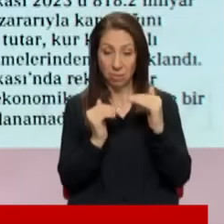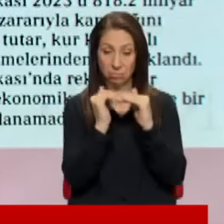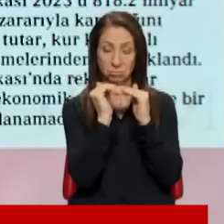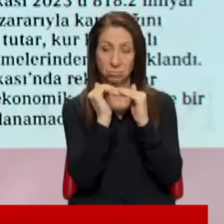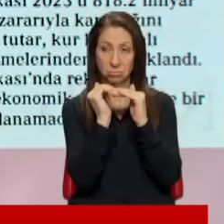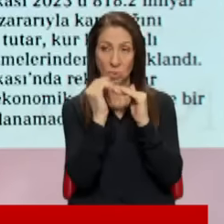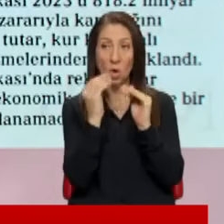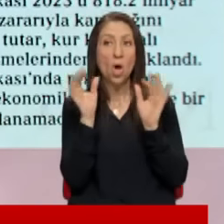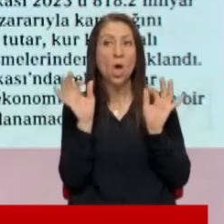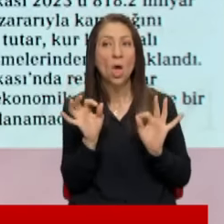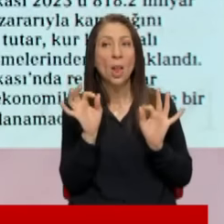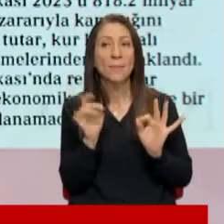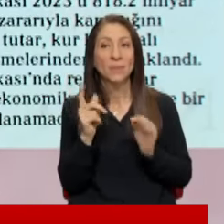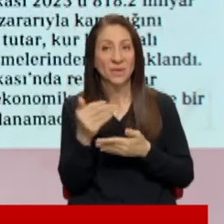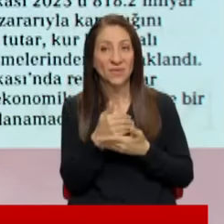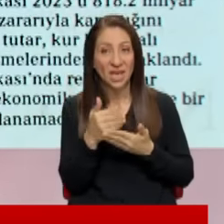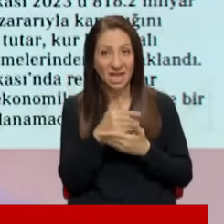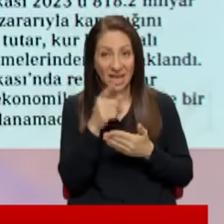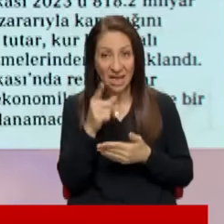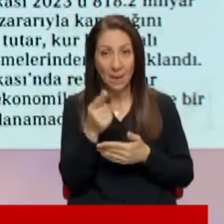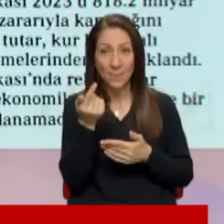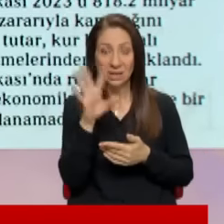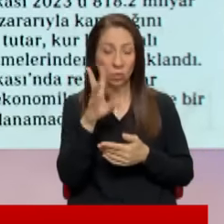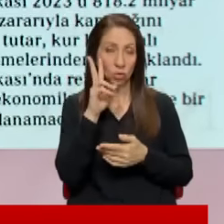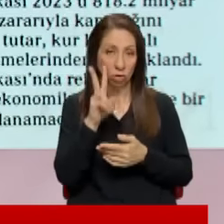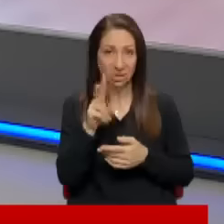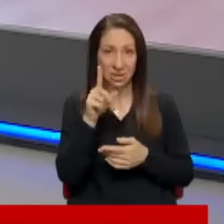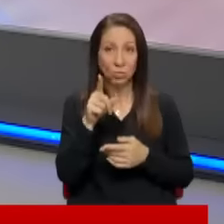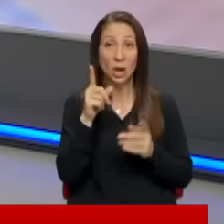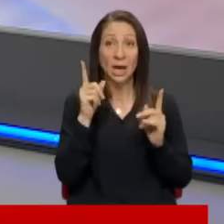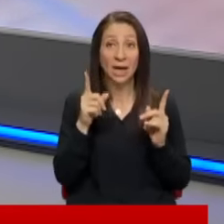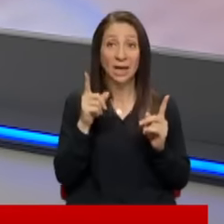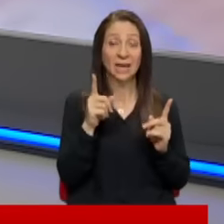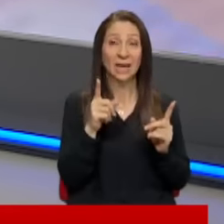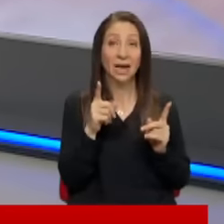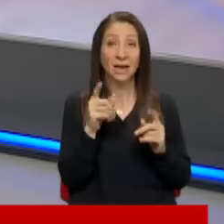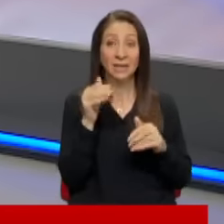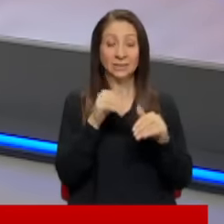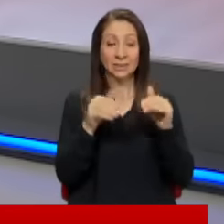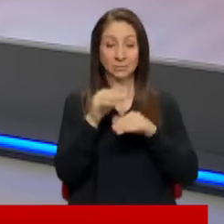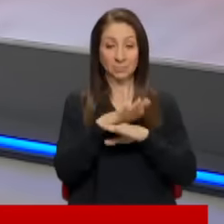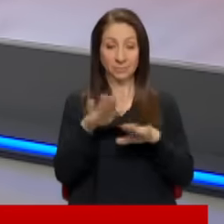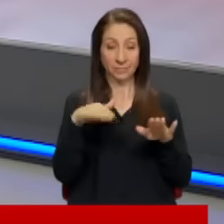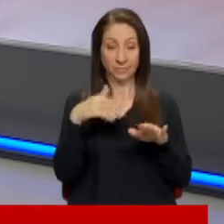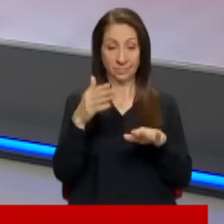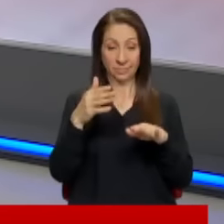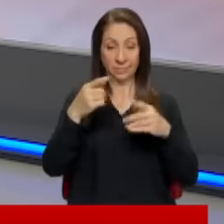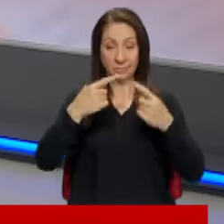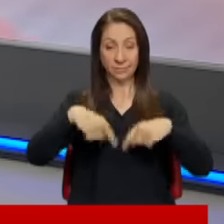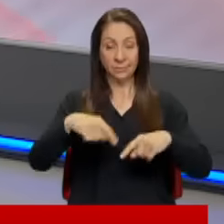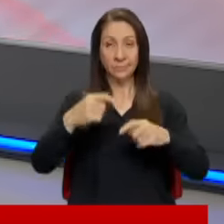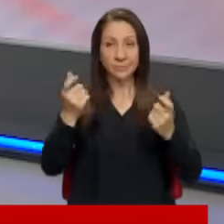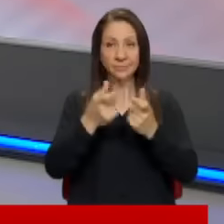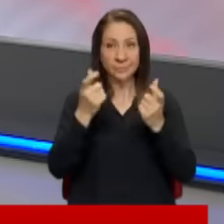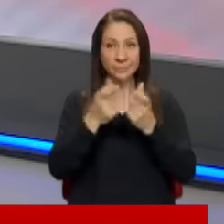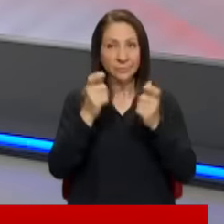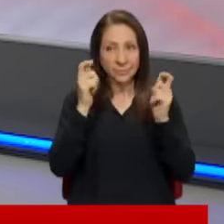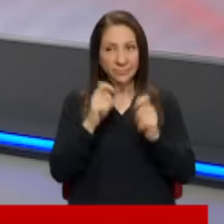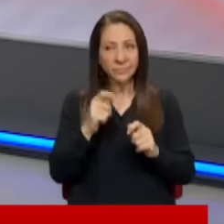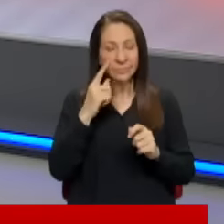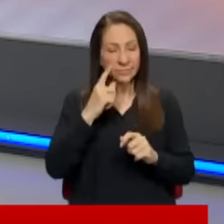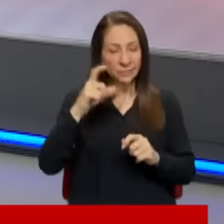dayandı. Önemli bir veridir. Birazdan da göreceksiniz. Bu arada seçimin ardından kabine toplantısını